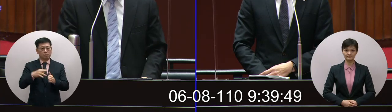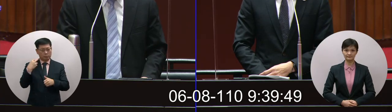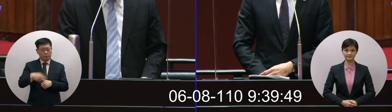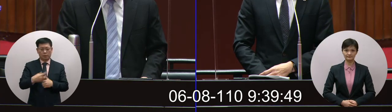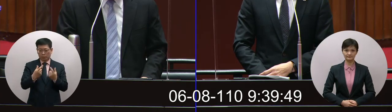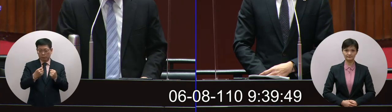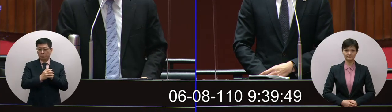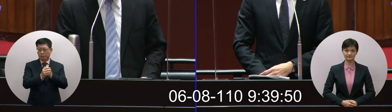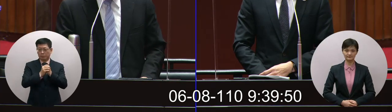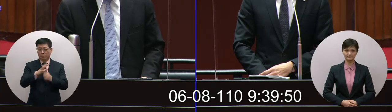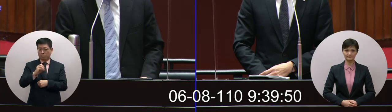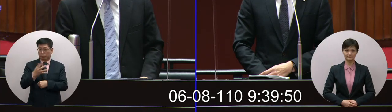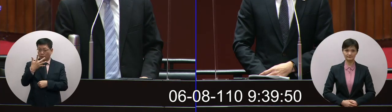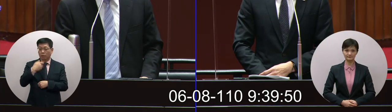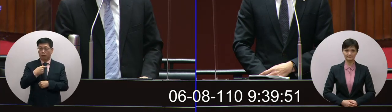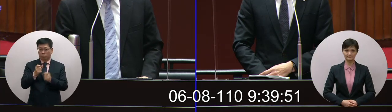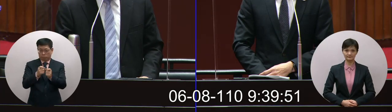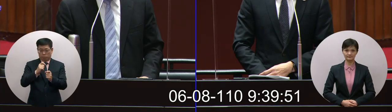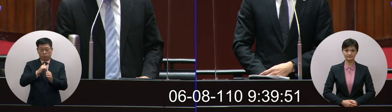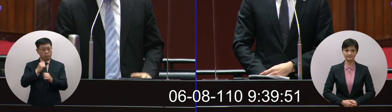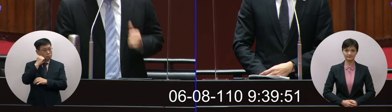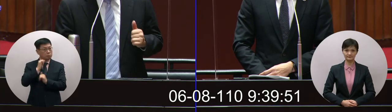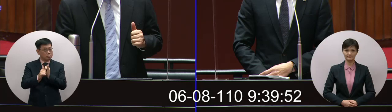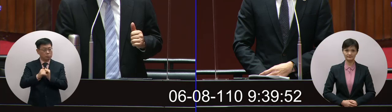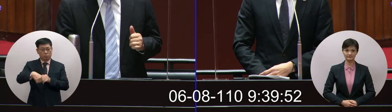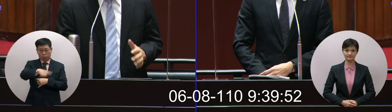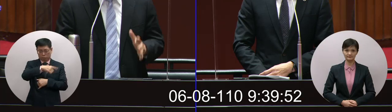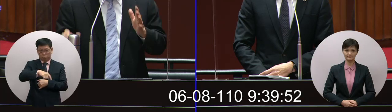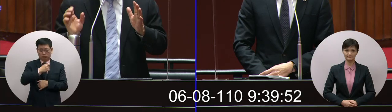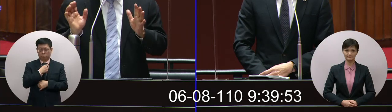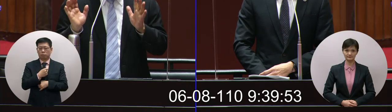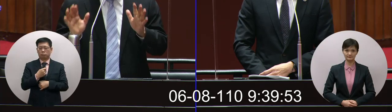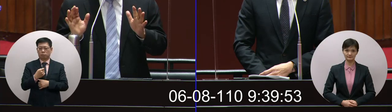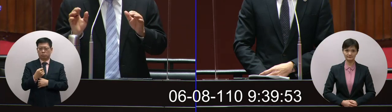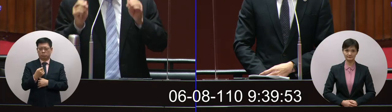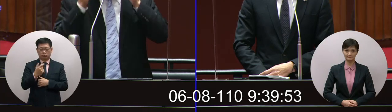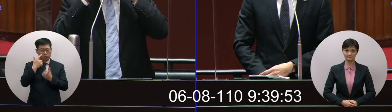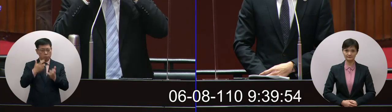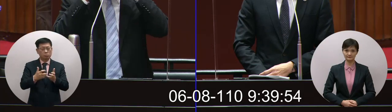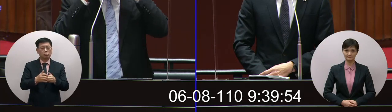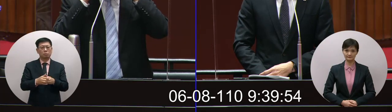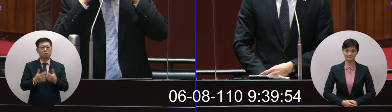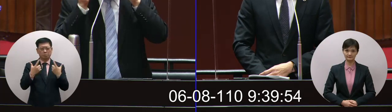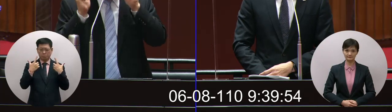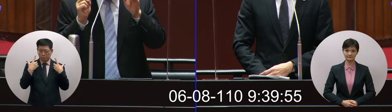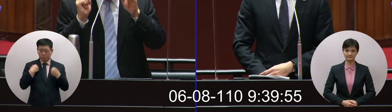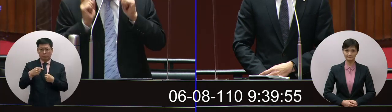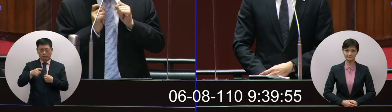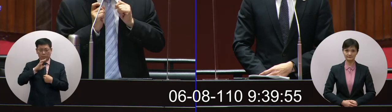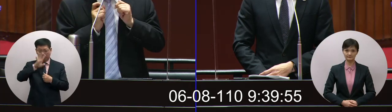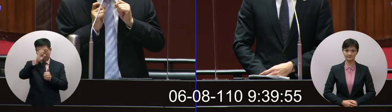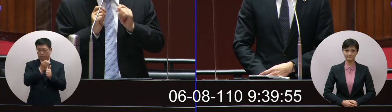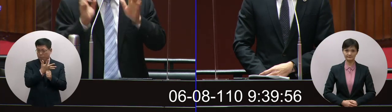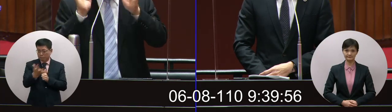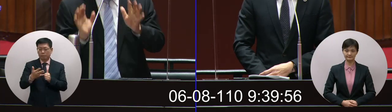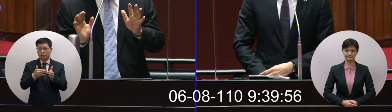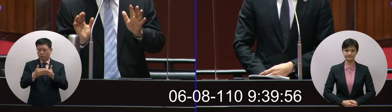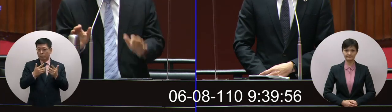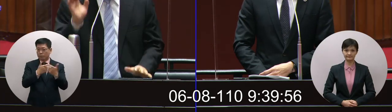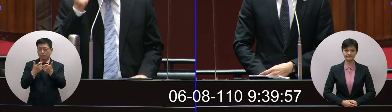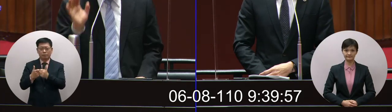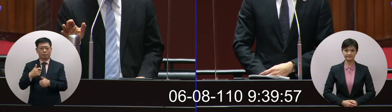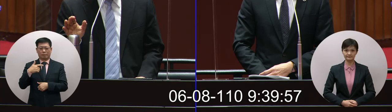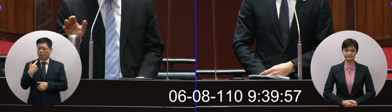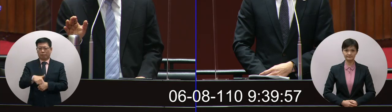拜託万甲地區的民眾，大家要緊啊！這完全是看疫情的需要，不